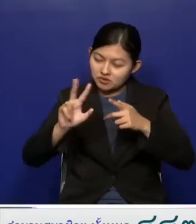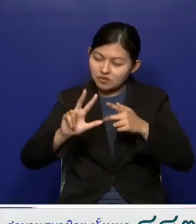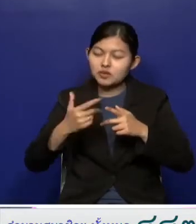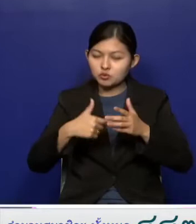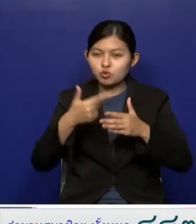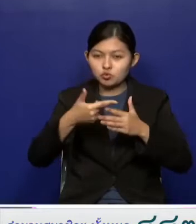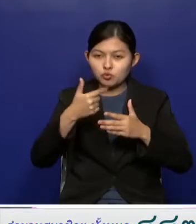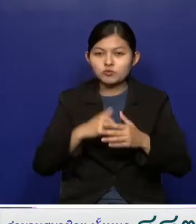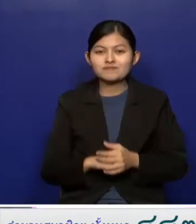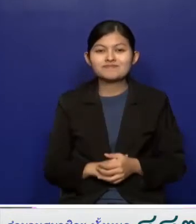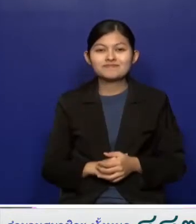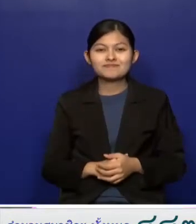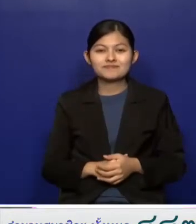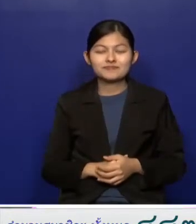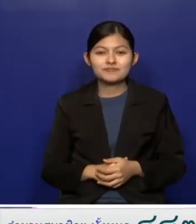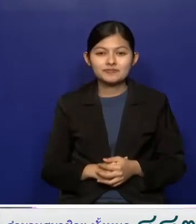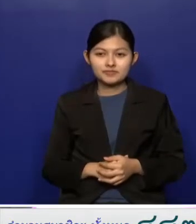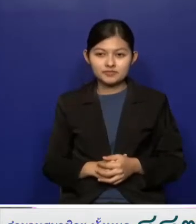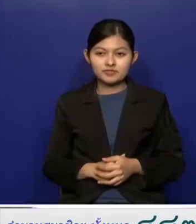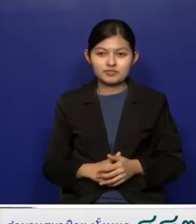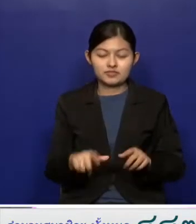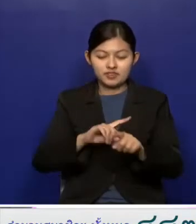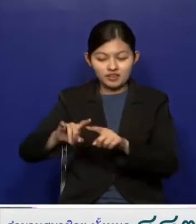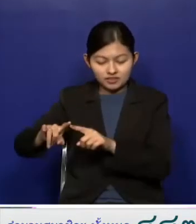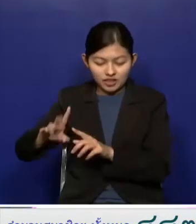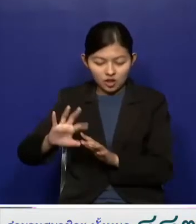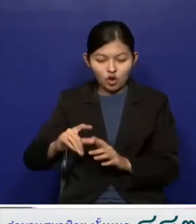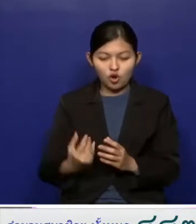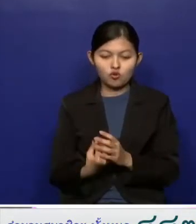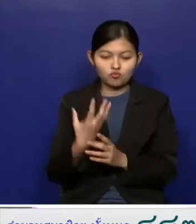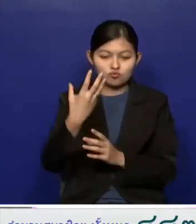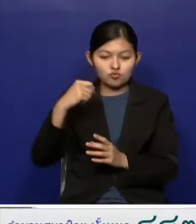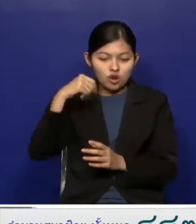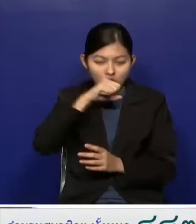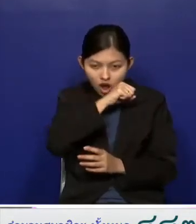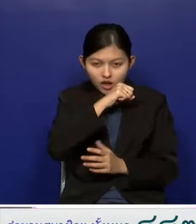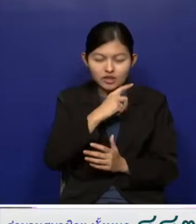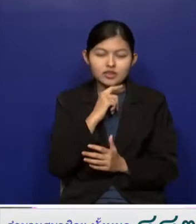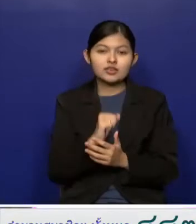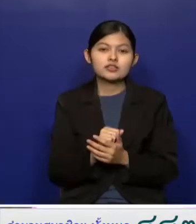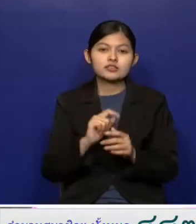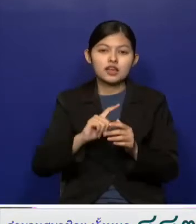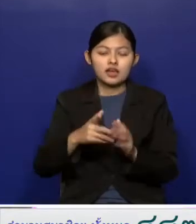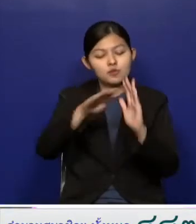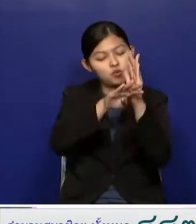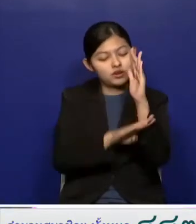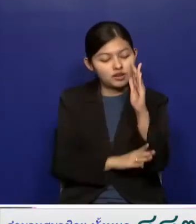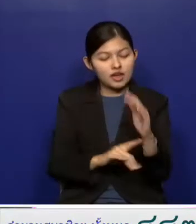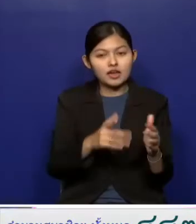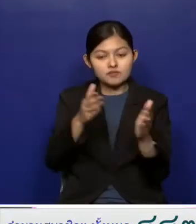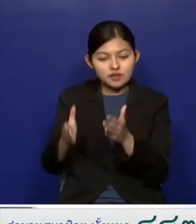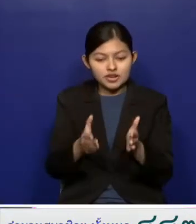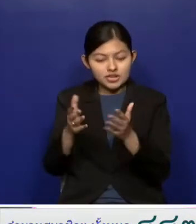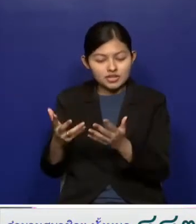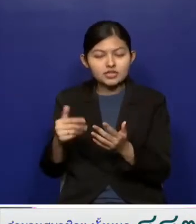ครับส่วนต่างๆของต้นอ้อยและพลอยสนพลอยได้จากกระบวนการผลิตยังส